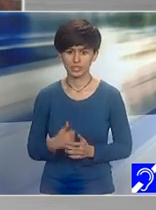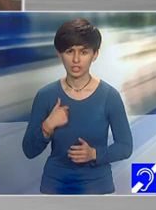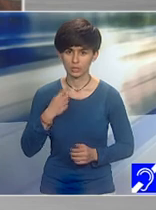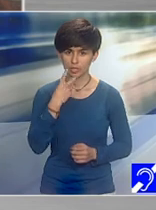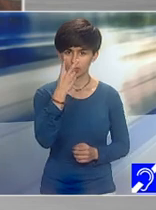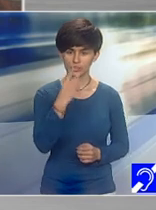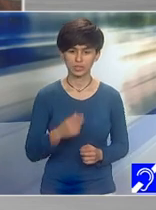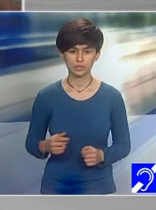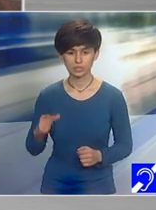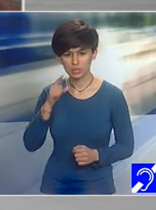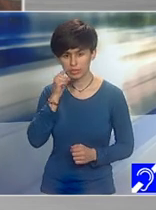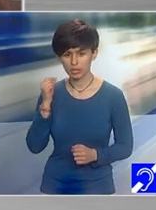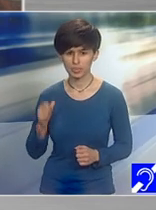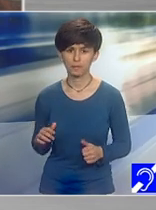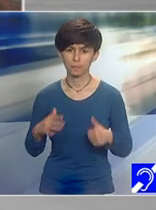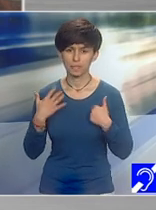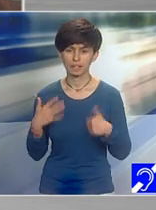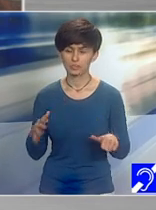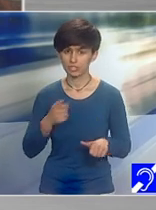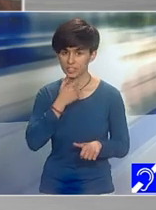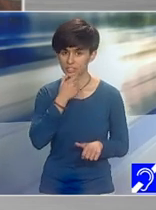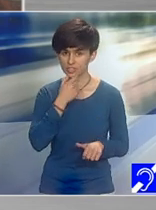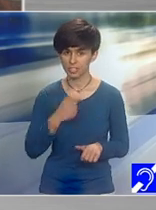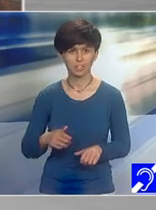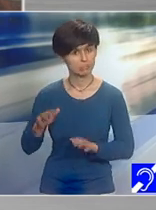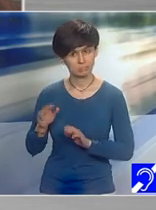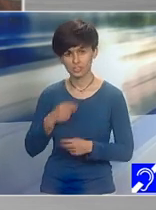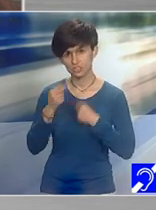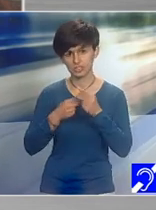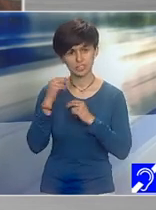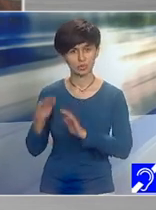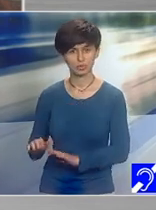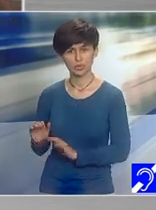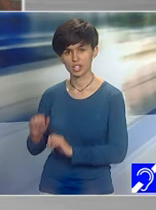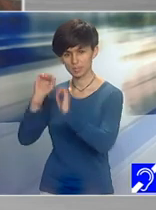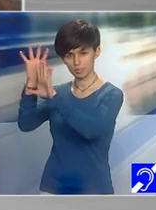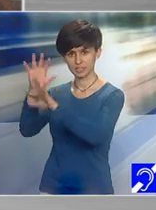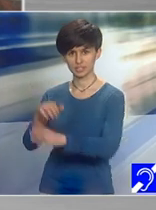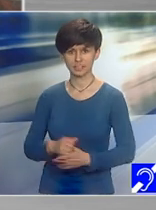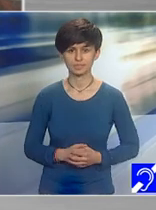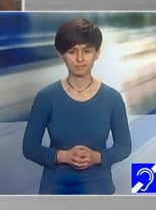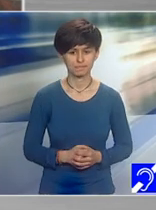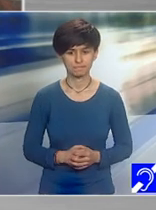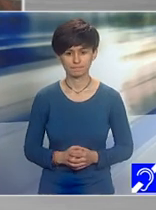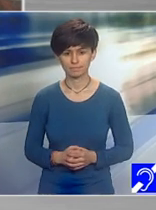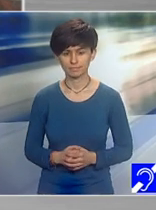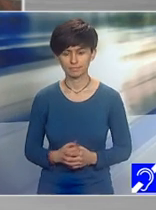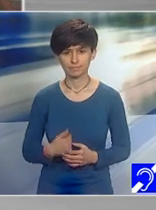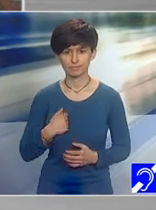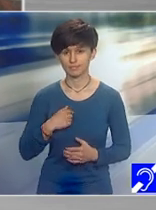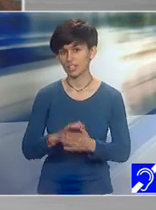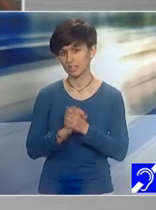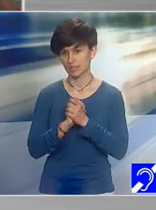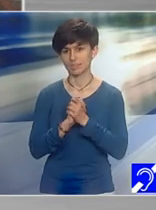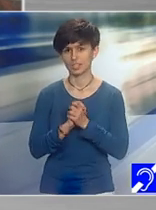în pantalon de stofă și pantofi, au jucat o oră. Au oprit, am zis, domnule, felicitări. Suntem pe